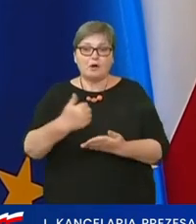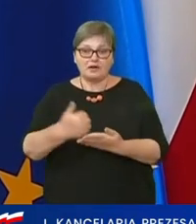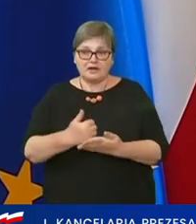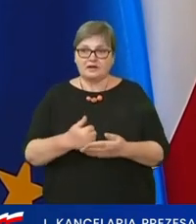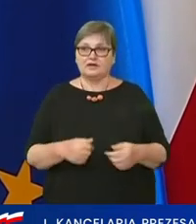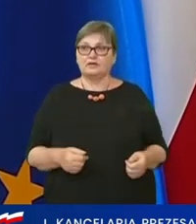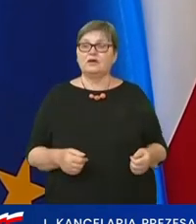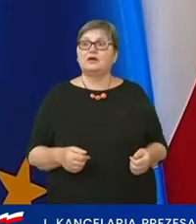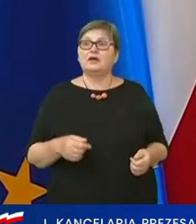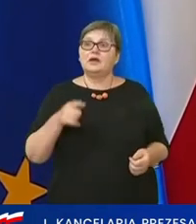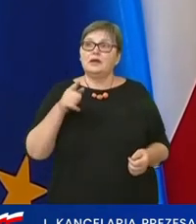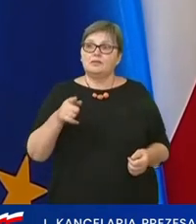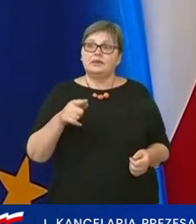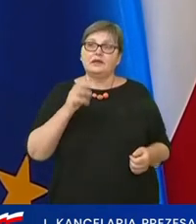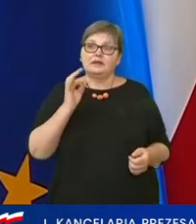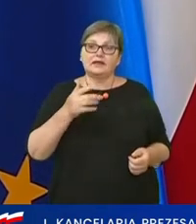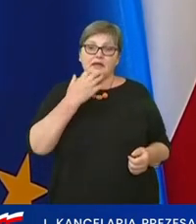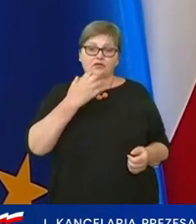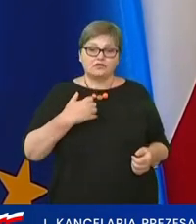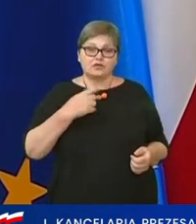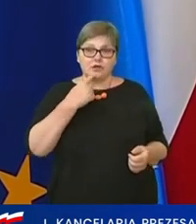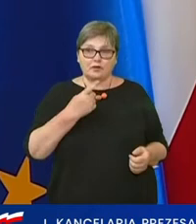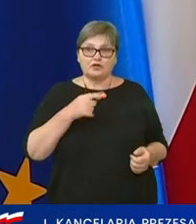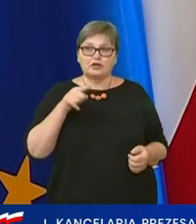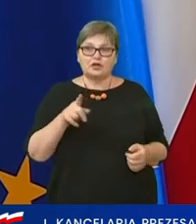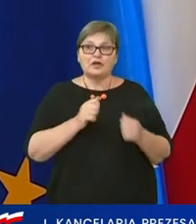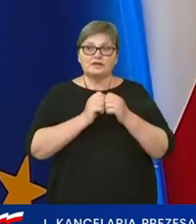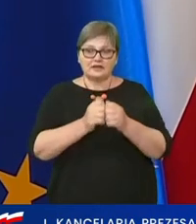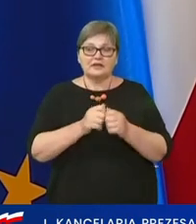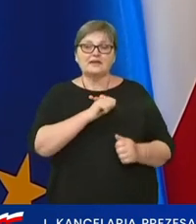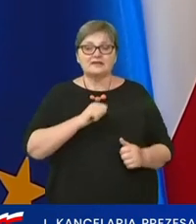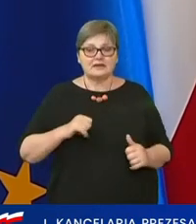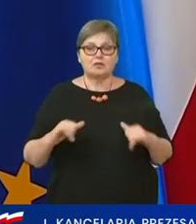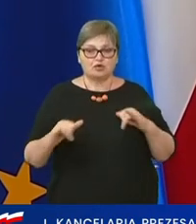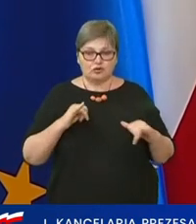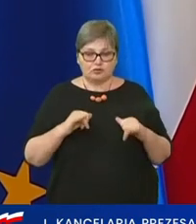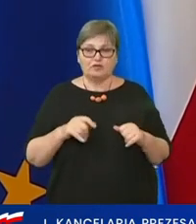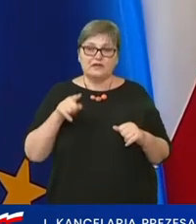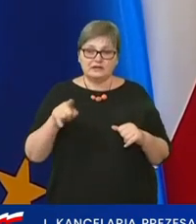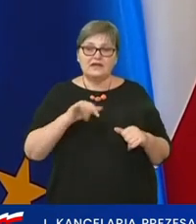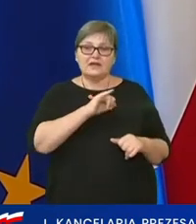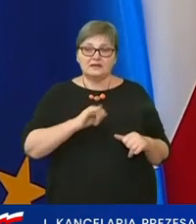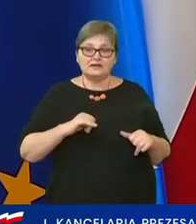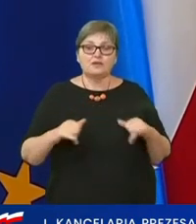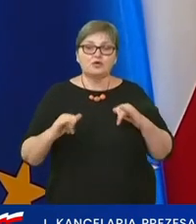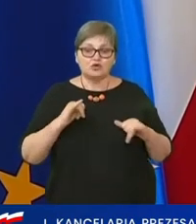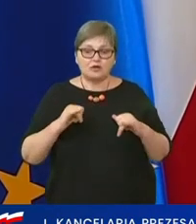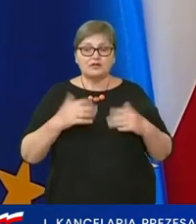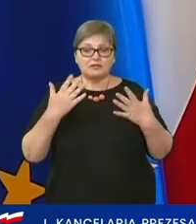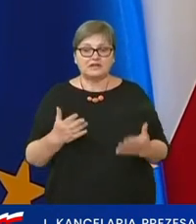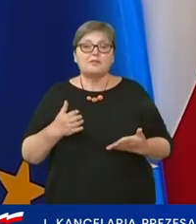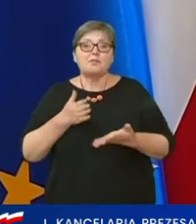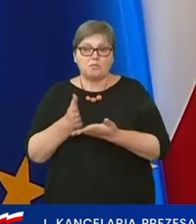społecznej tak jak wspominaliśmy jest to zadanie samorządów i te samorządy w tych działaniach chcemy